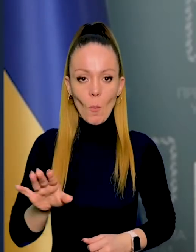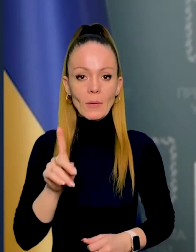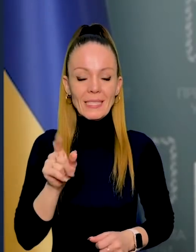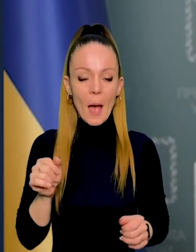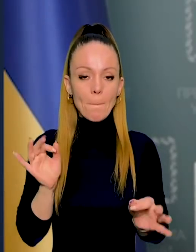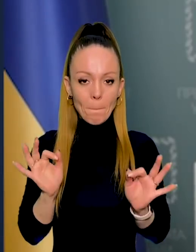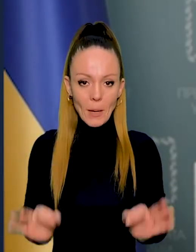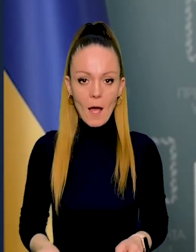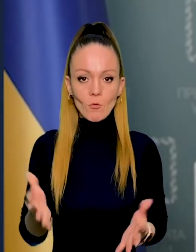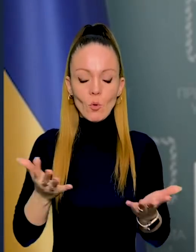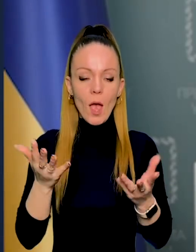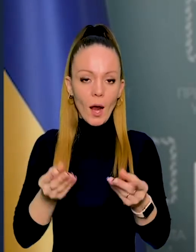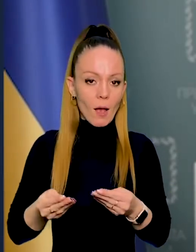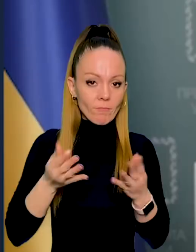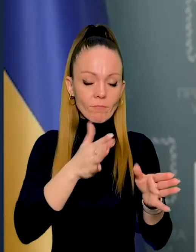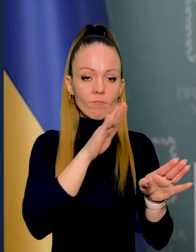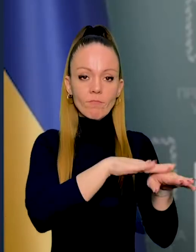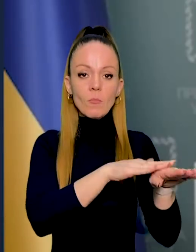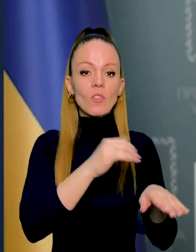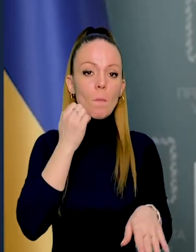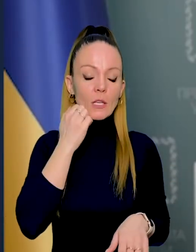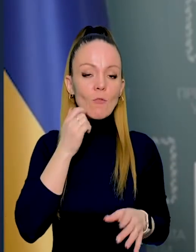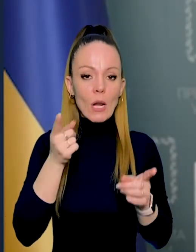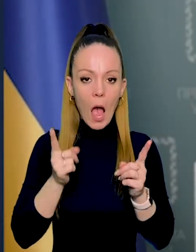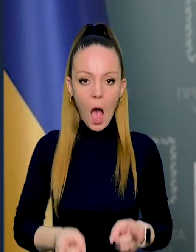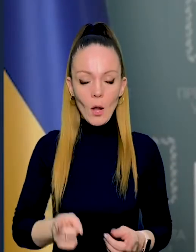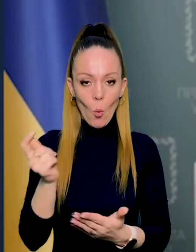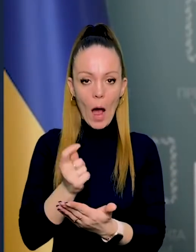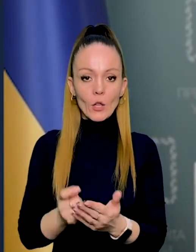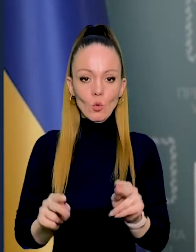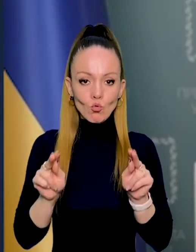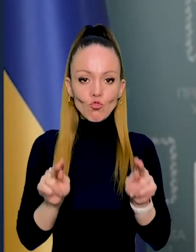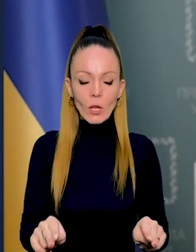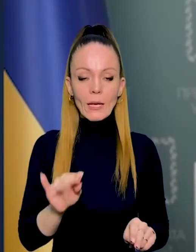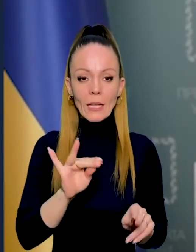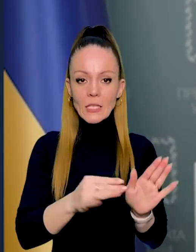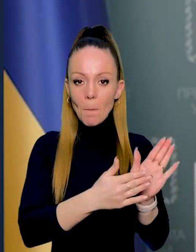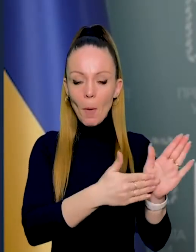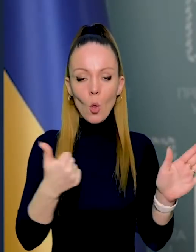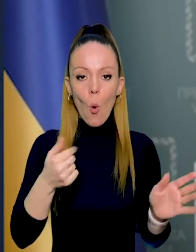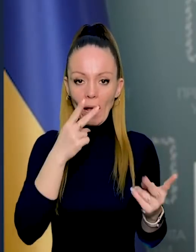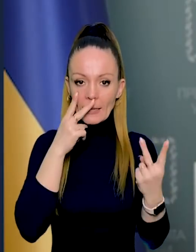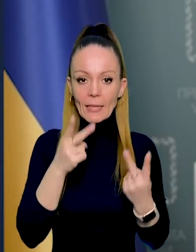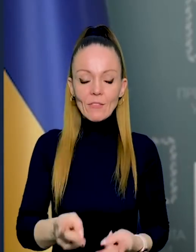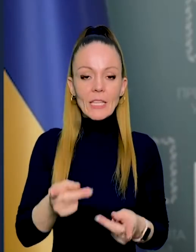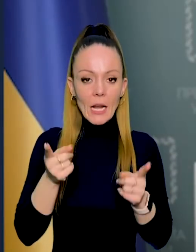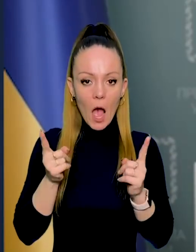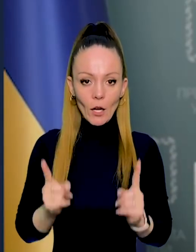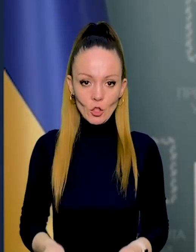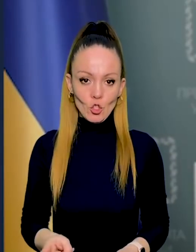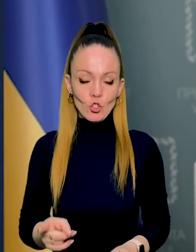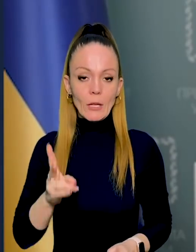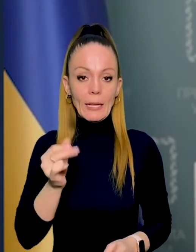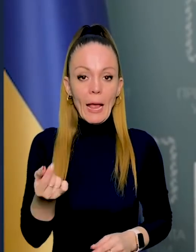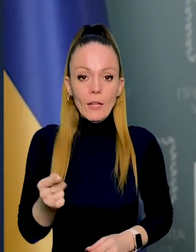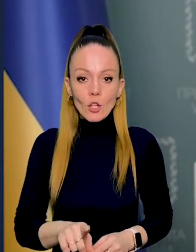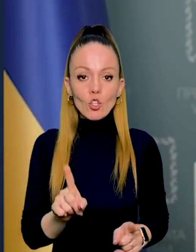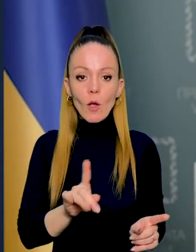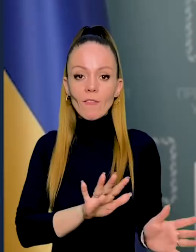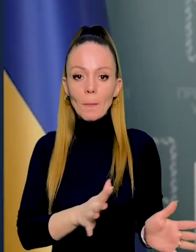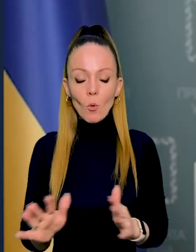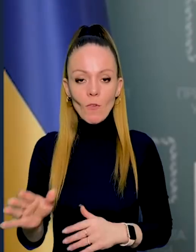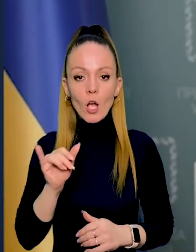за Україну, за Європу, за правду, які доносять в Москву реальну картину, чесно, і спонукають